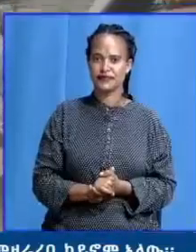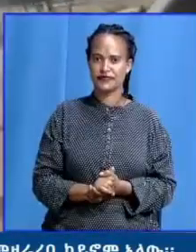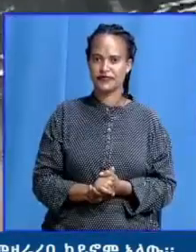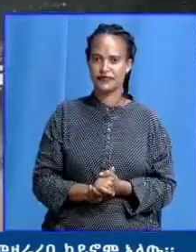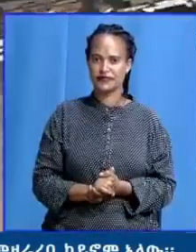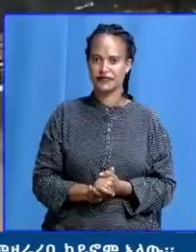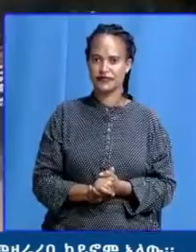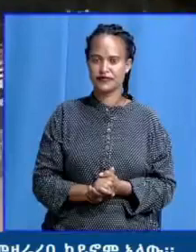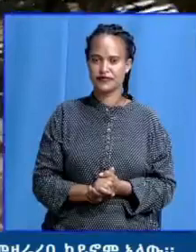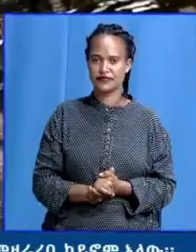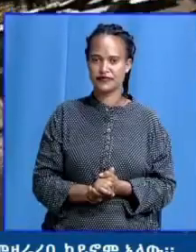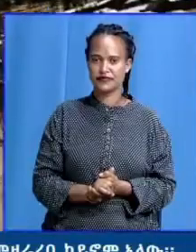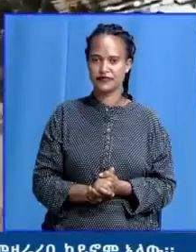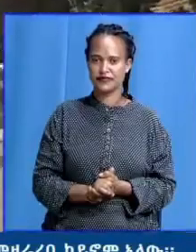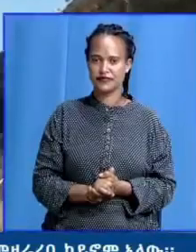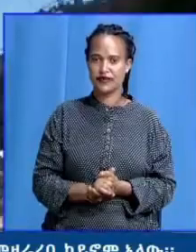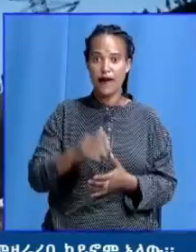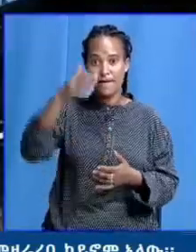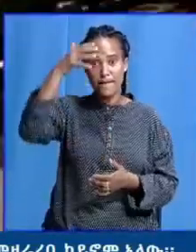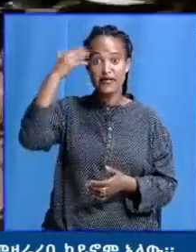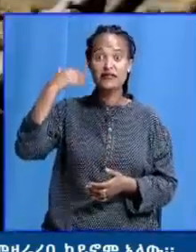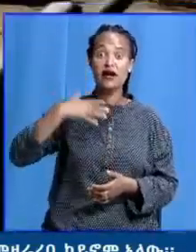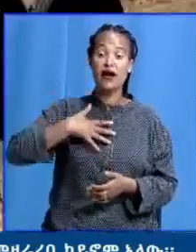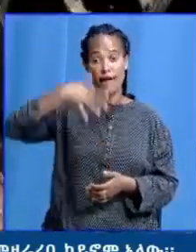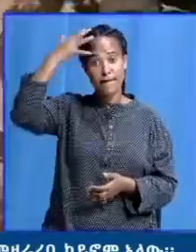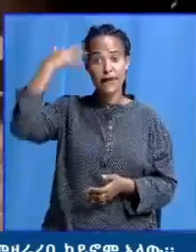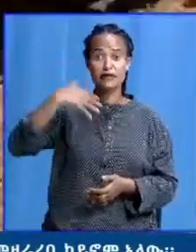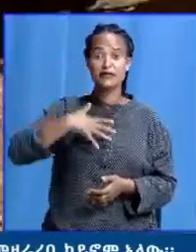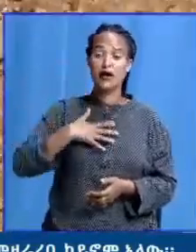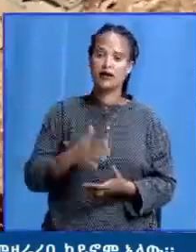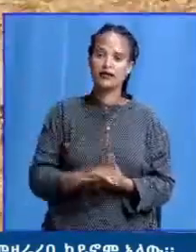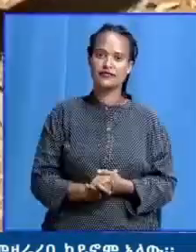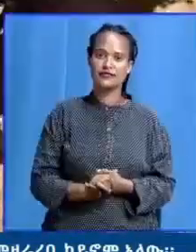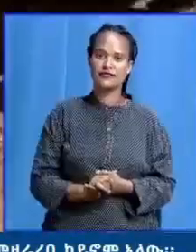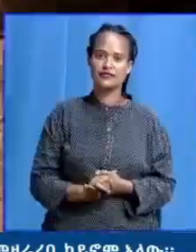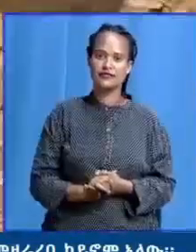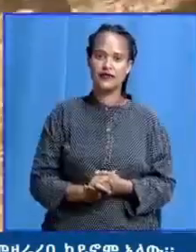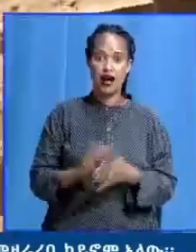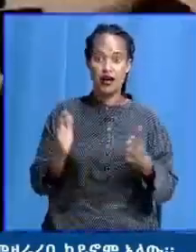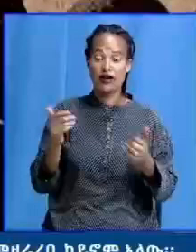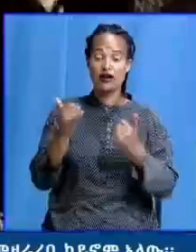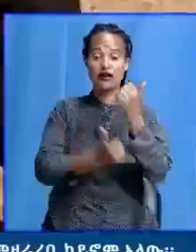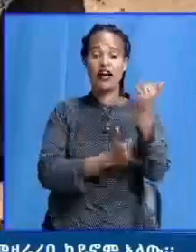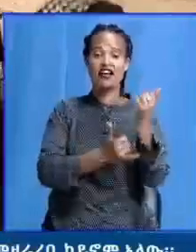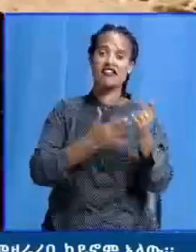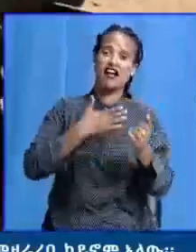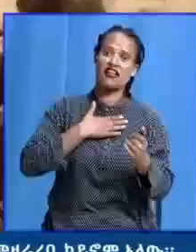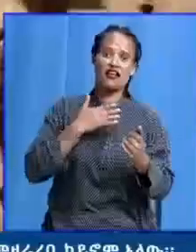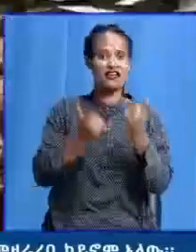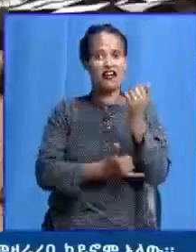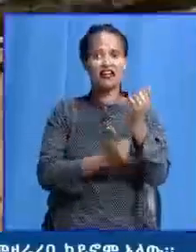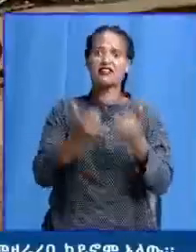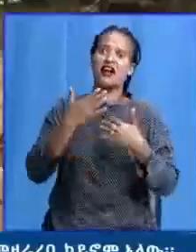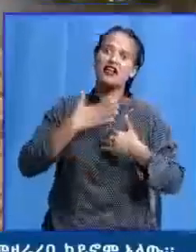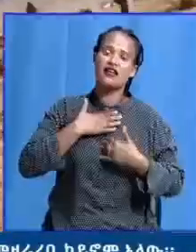አንበሳይ አንበሳይ አንበሳይ አለን ለሀገራችን፣ አለን ለሀገራችን፣